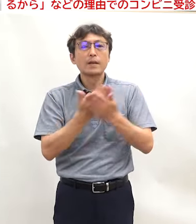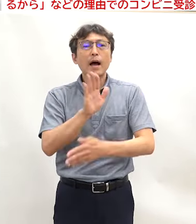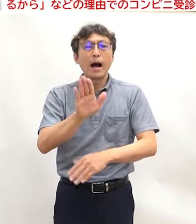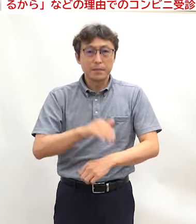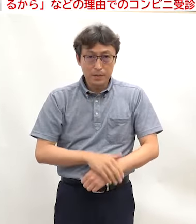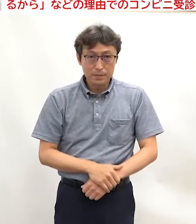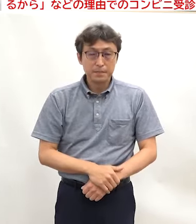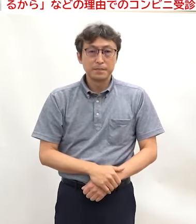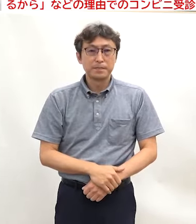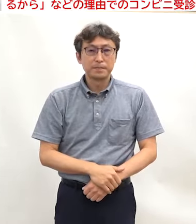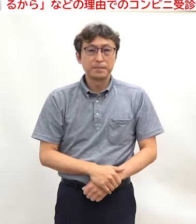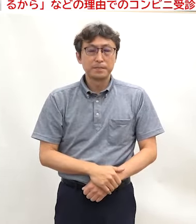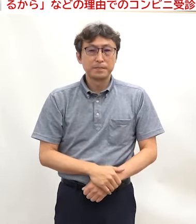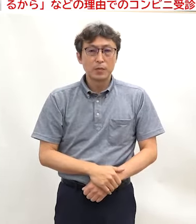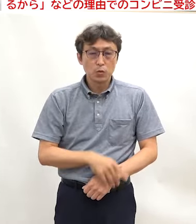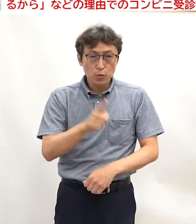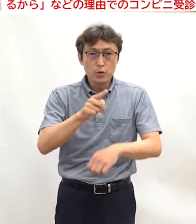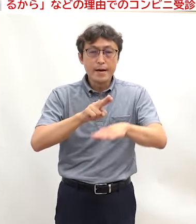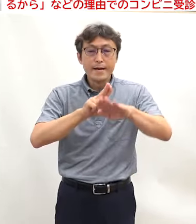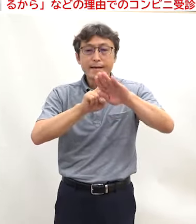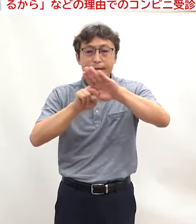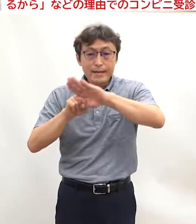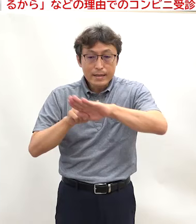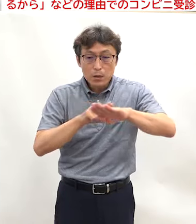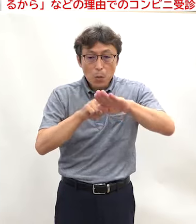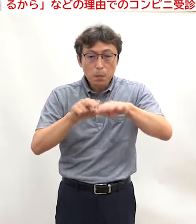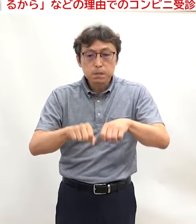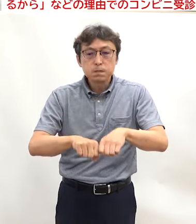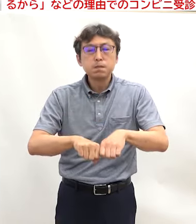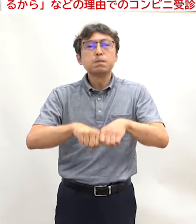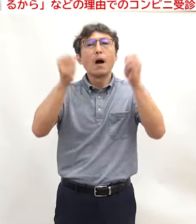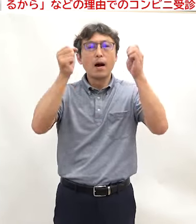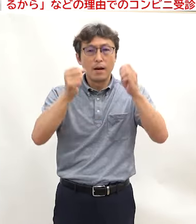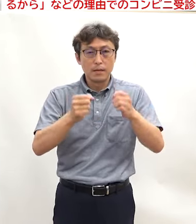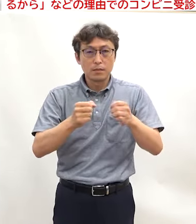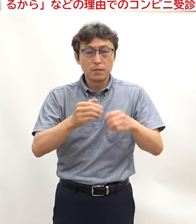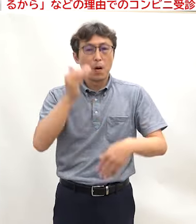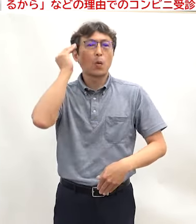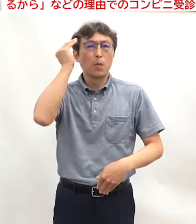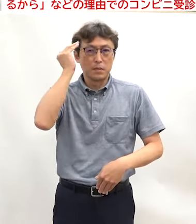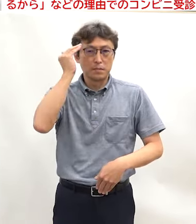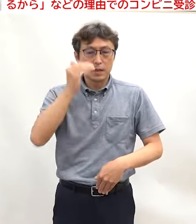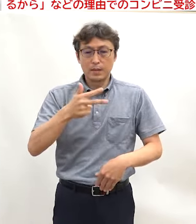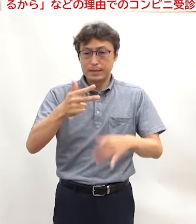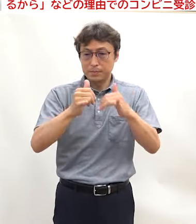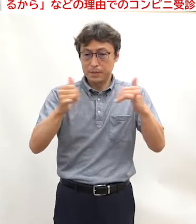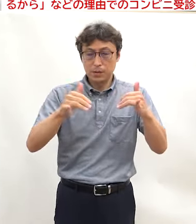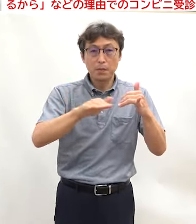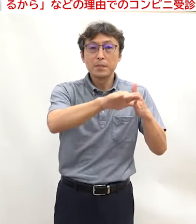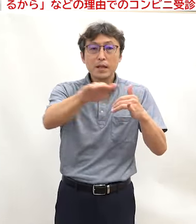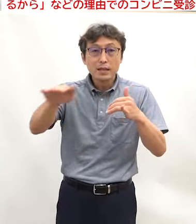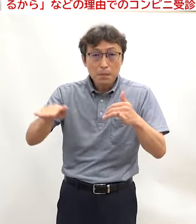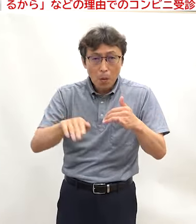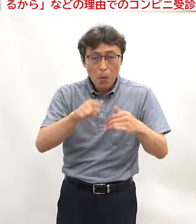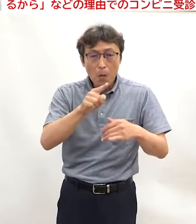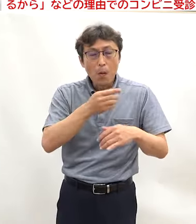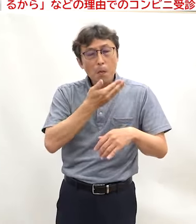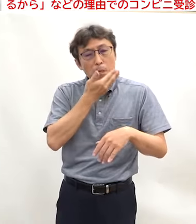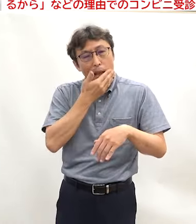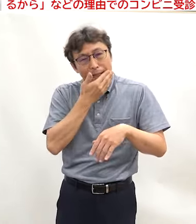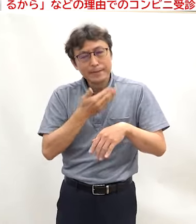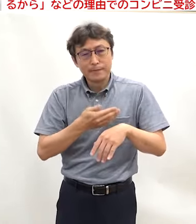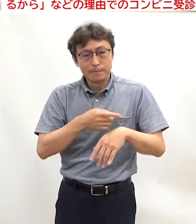まあ、ある意味では医療崩壊を招いてく可能性があるわけですね。ですから市民の皆さんも便利だからと言うんでは